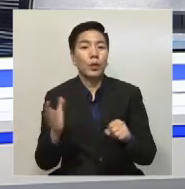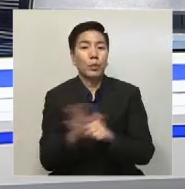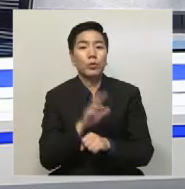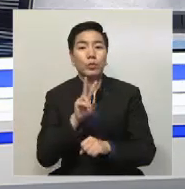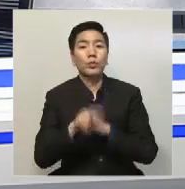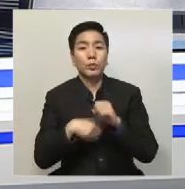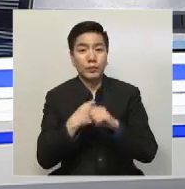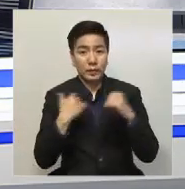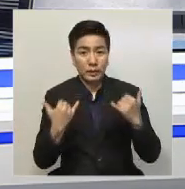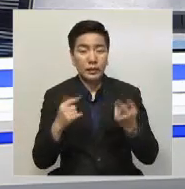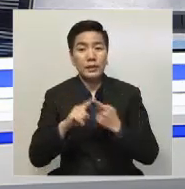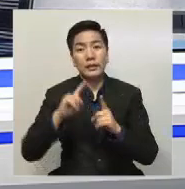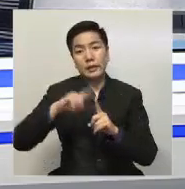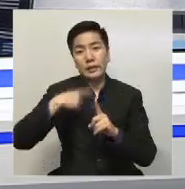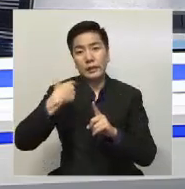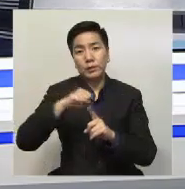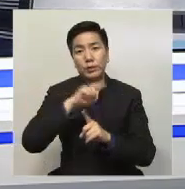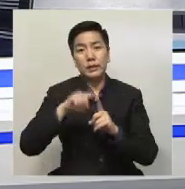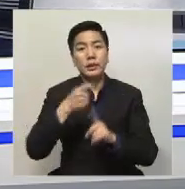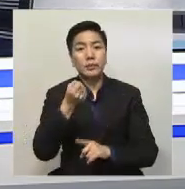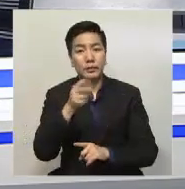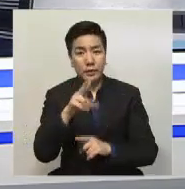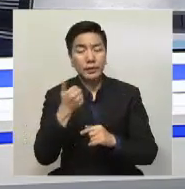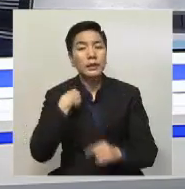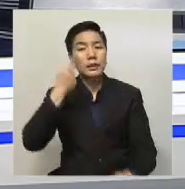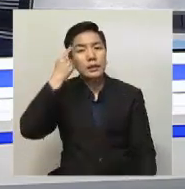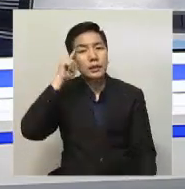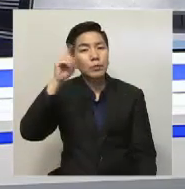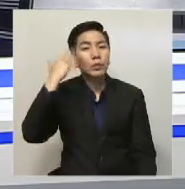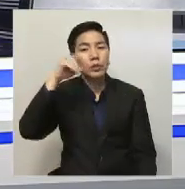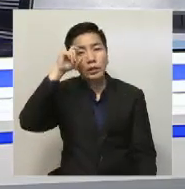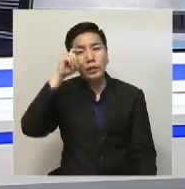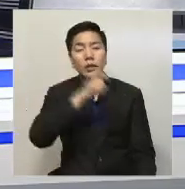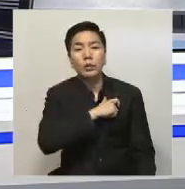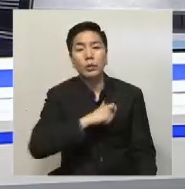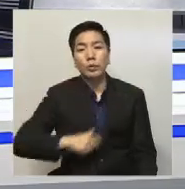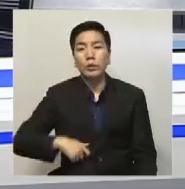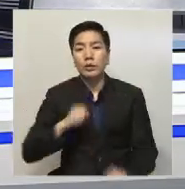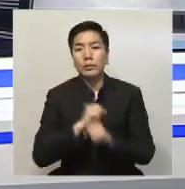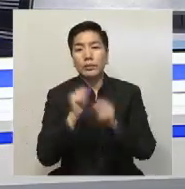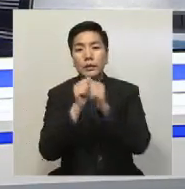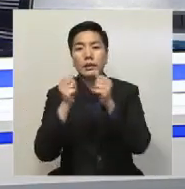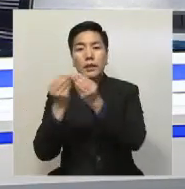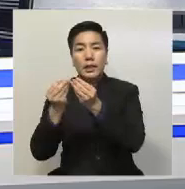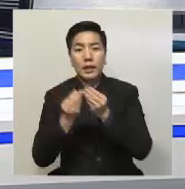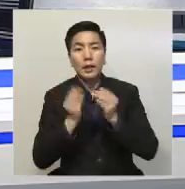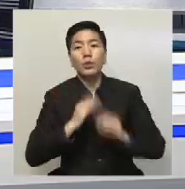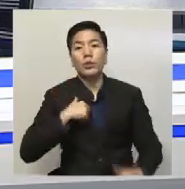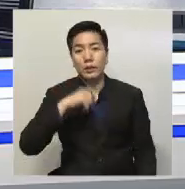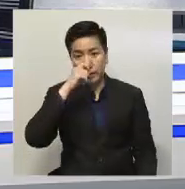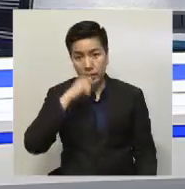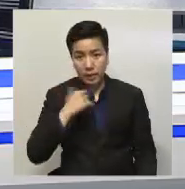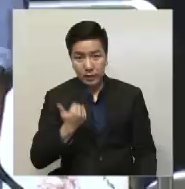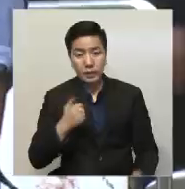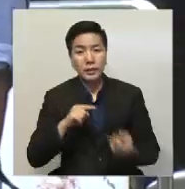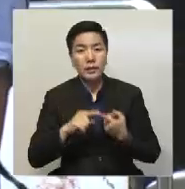ดชบรมนาถบพิตร13ตุลาคมเพื่อน้อมรำลึกถึงพระมหากรุณาธิคุณที่ทรงมีต่อประสบกรณิกรชาวไทยค่ะ